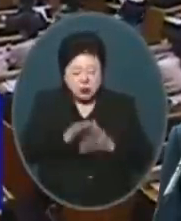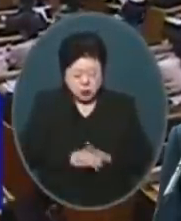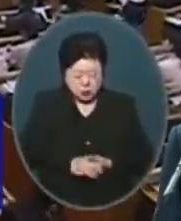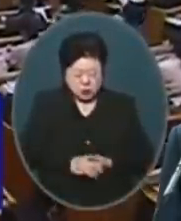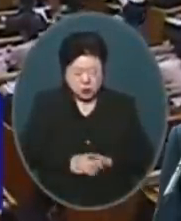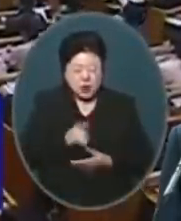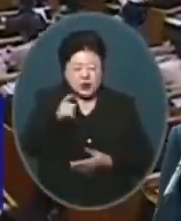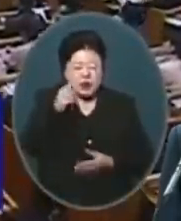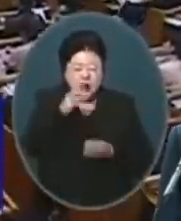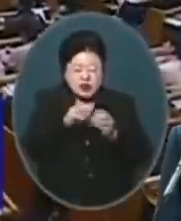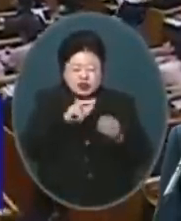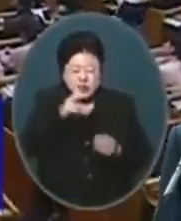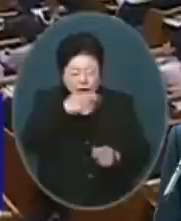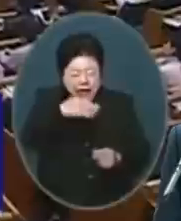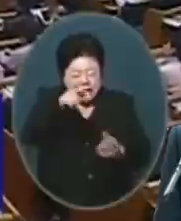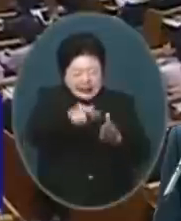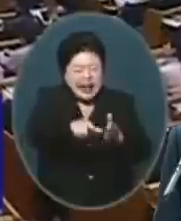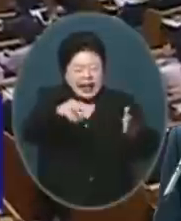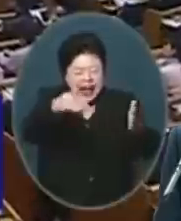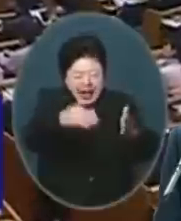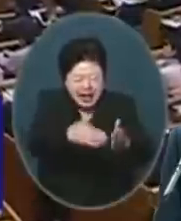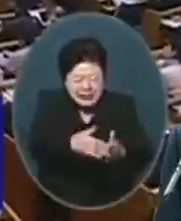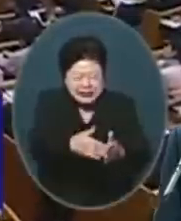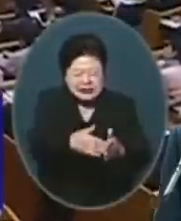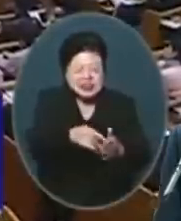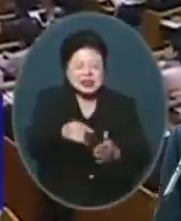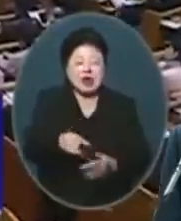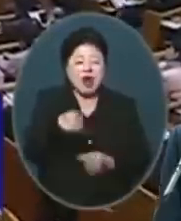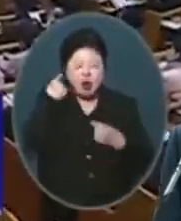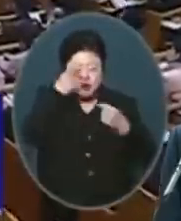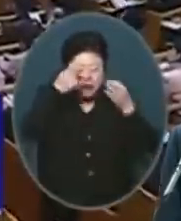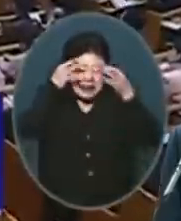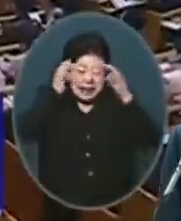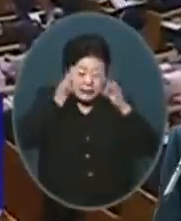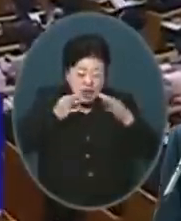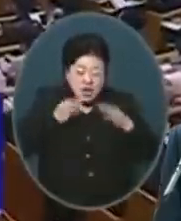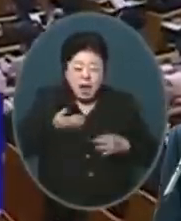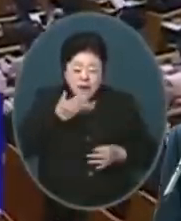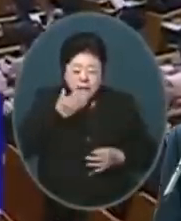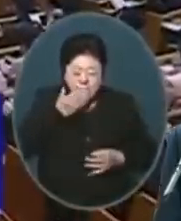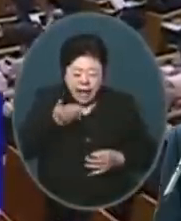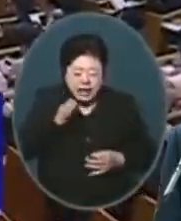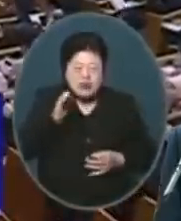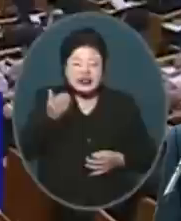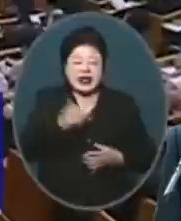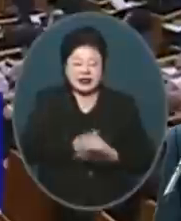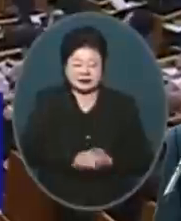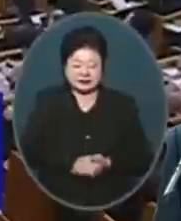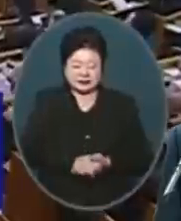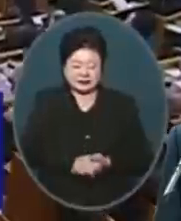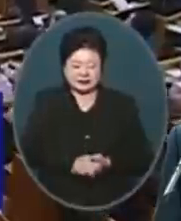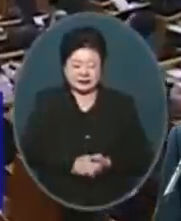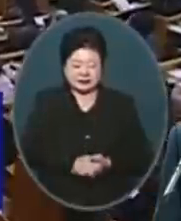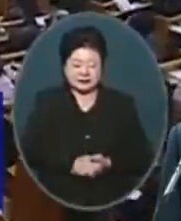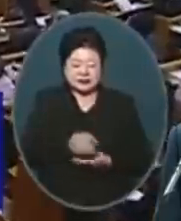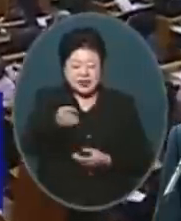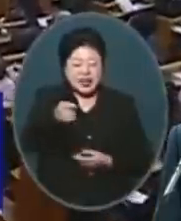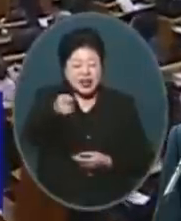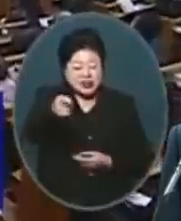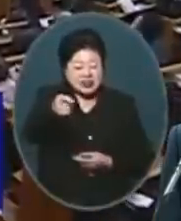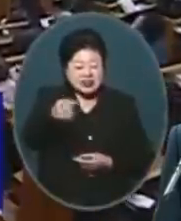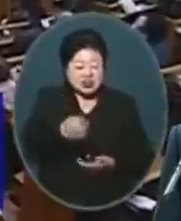양식은 채소인즉 내가 흙으로 돌아갈 때까지 얼굴에 땀을 흘려야 먹을 것이 먹으리니 내가 그것에